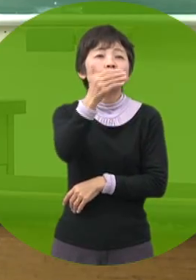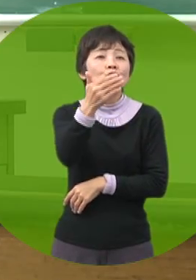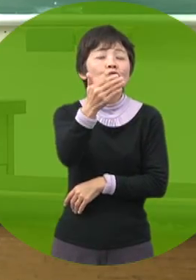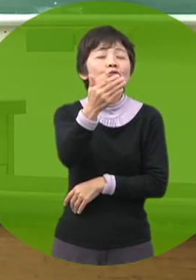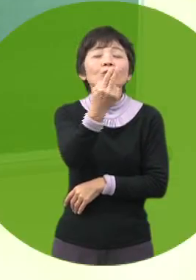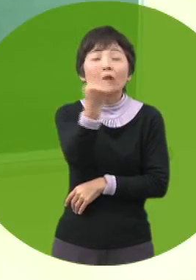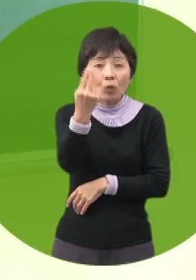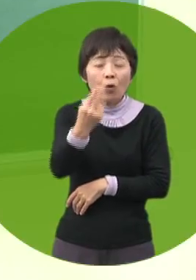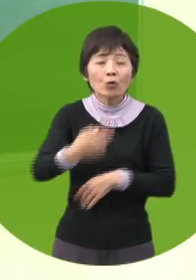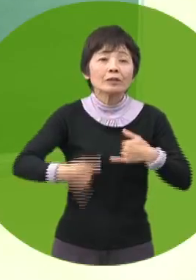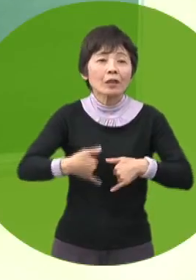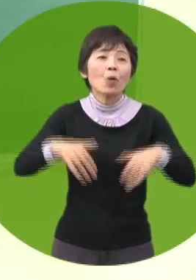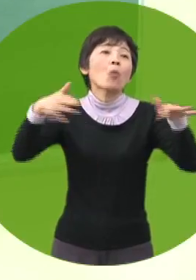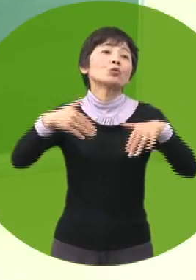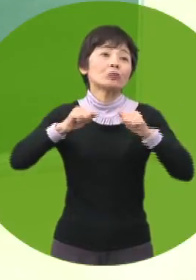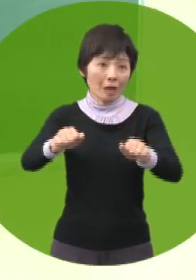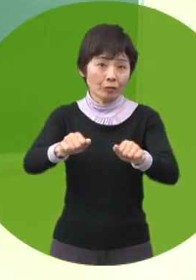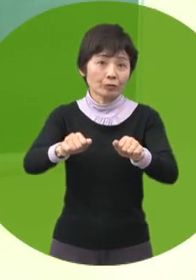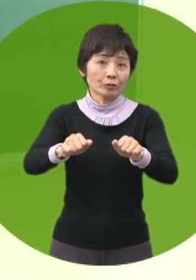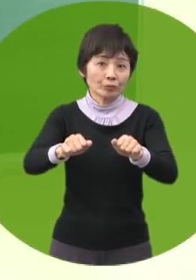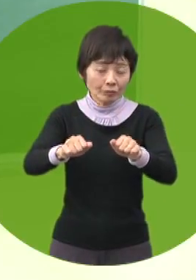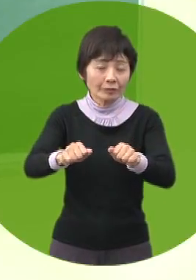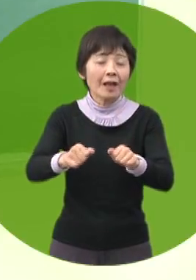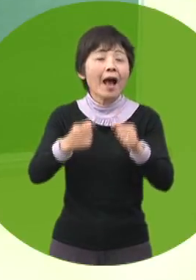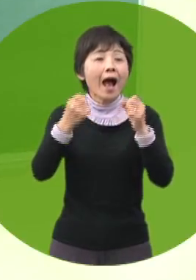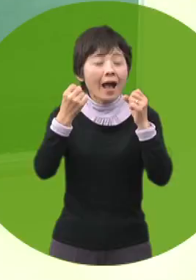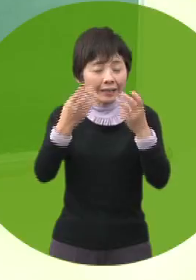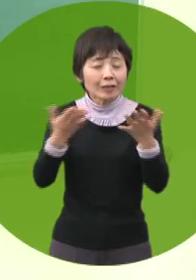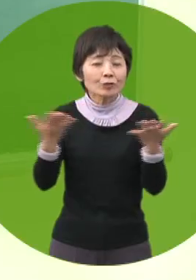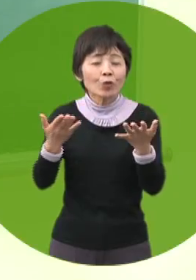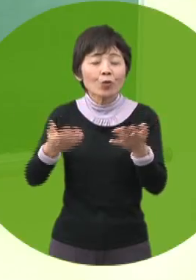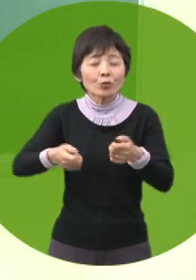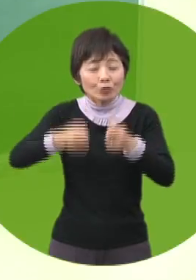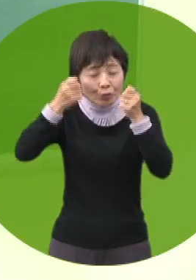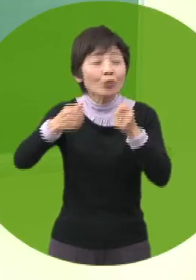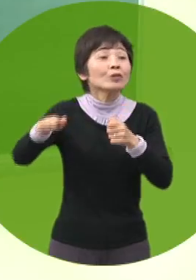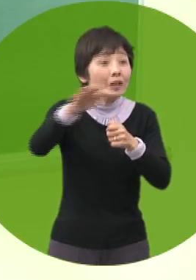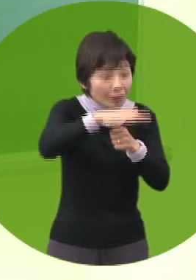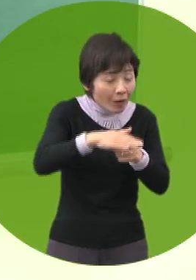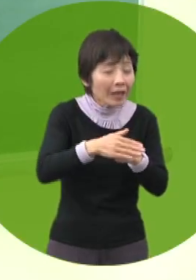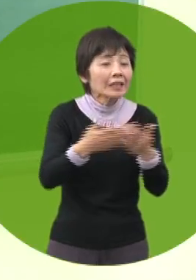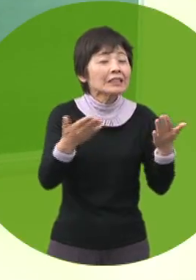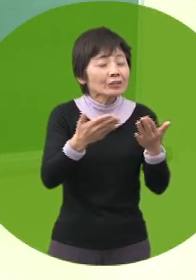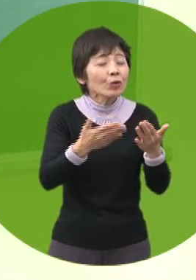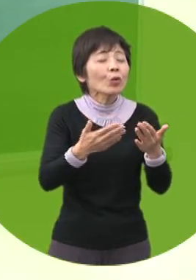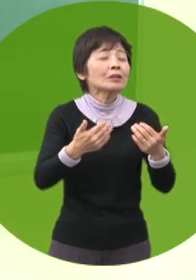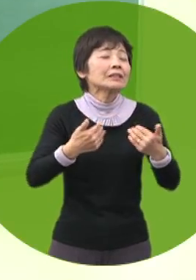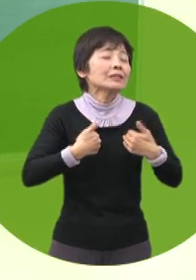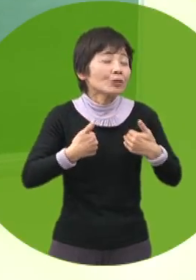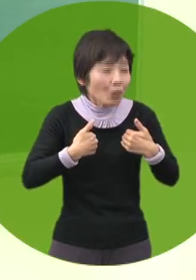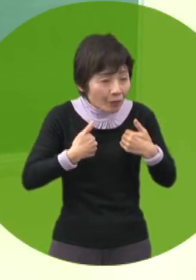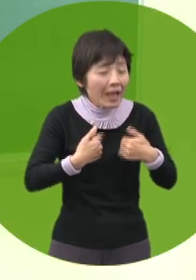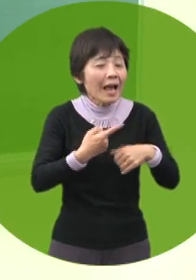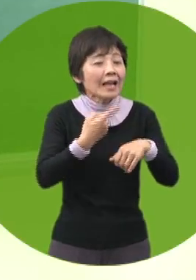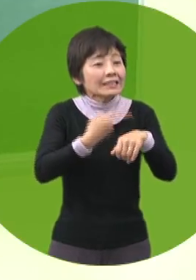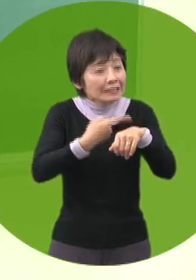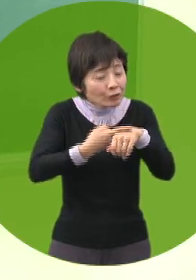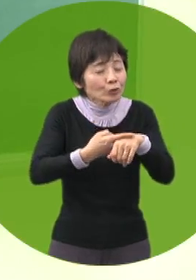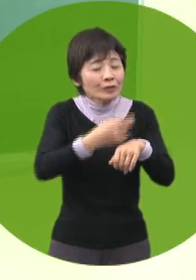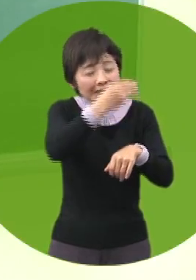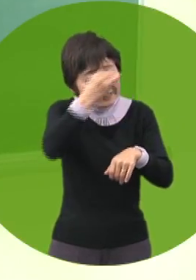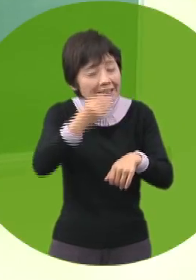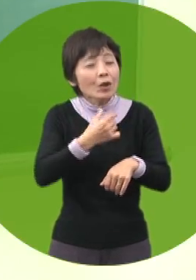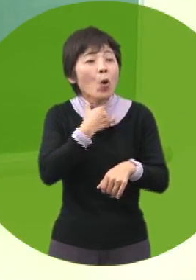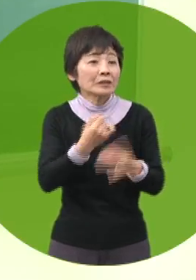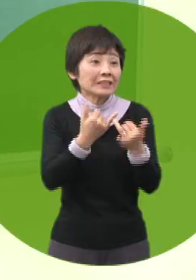が始まります。新規学卒者または求職者で就職に必要な技能、知識を習得した